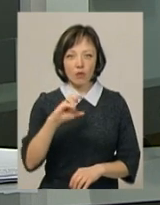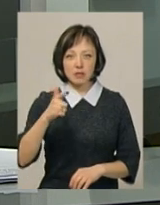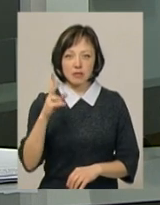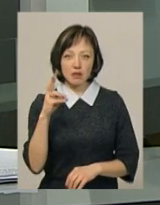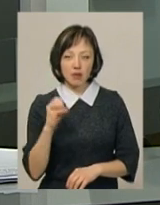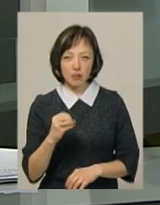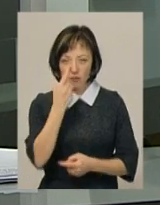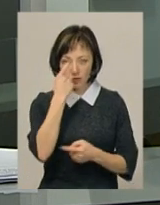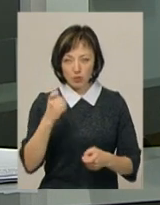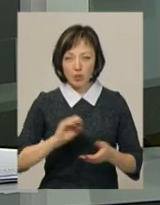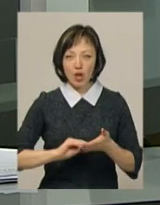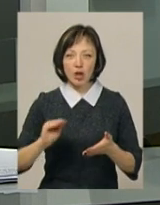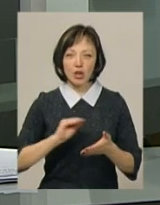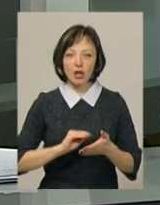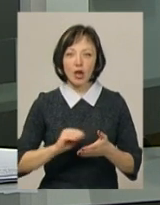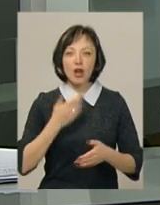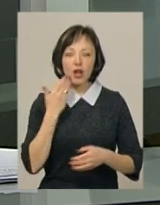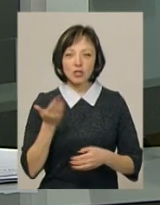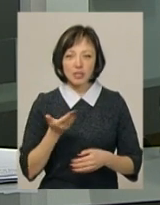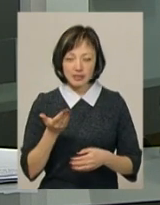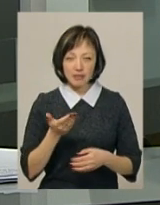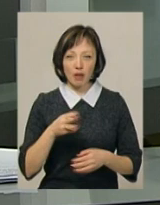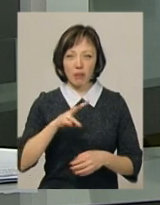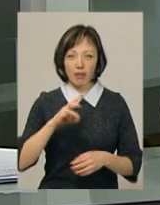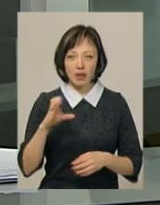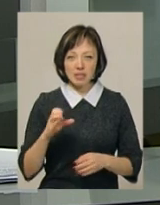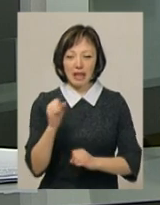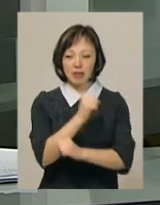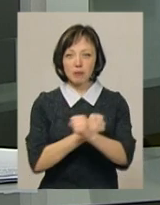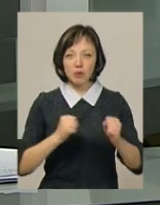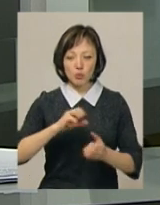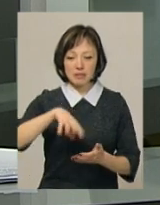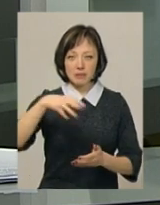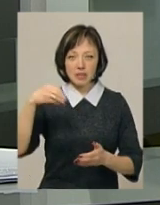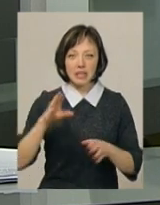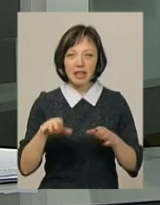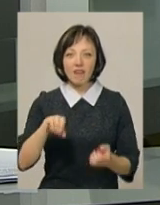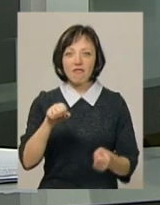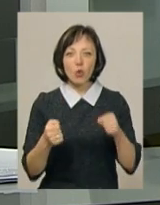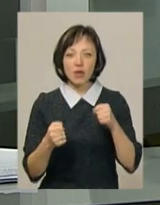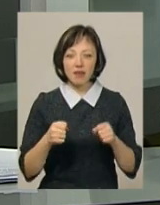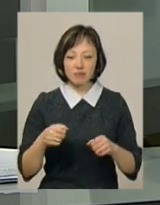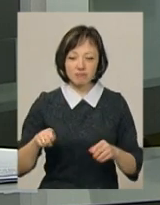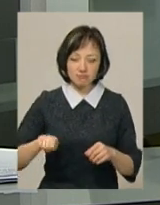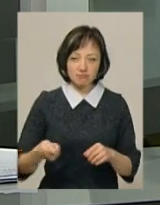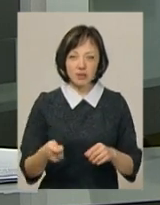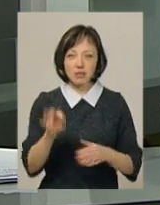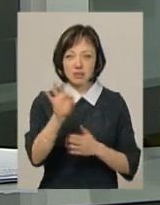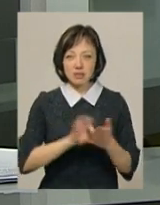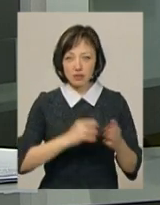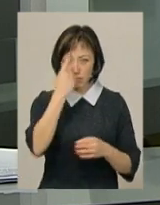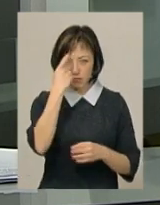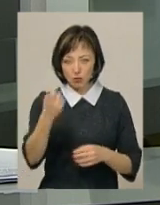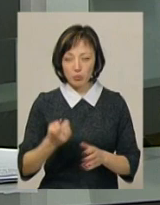управління Державної служби з надзвичайних ситуацій Андрій Козак, двигун задимівся, щойно водій його увімкнув. Чоловік одразу